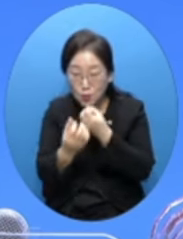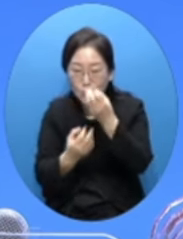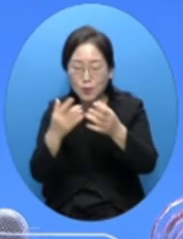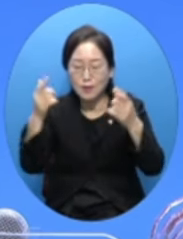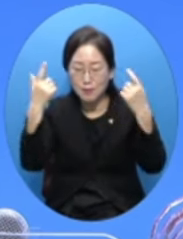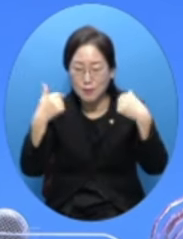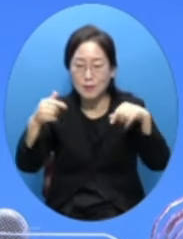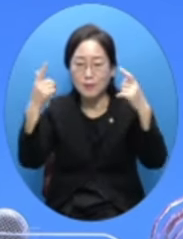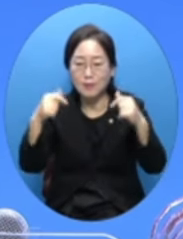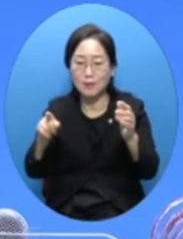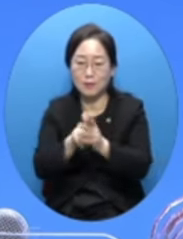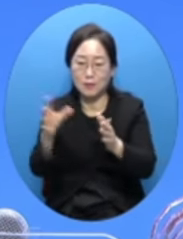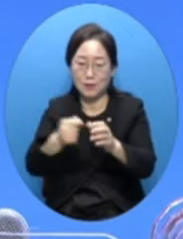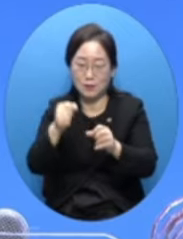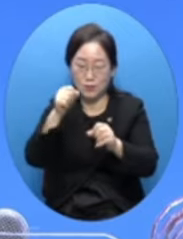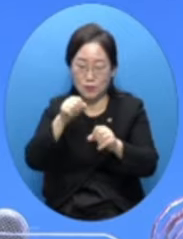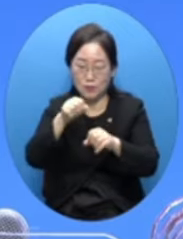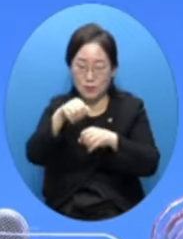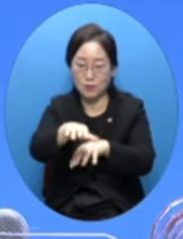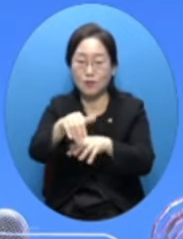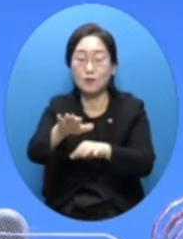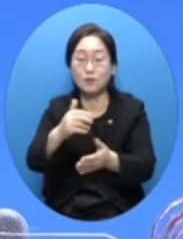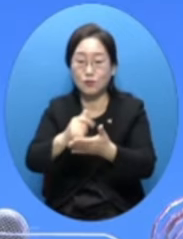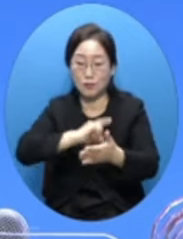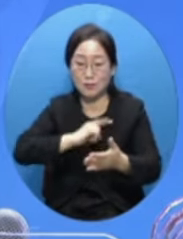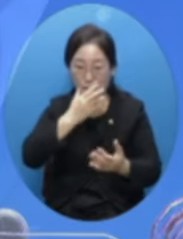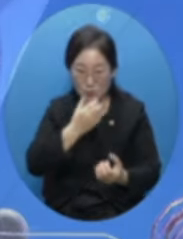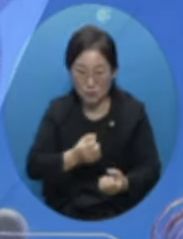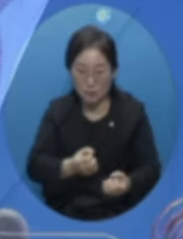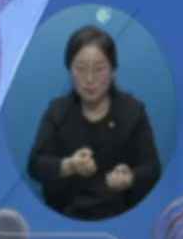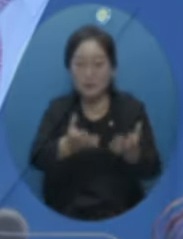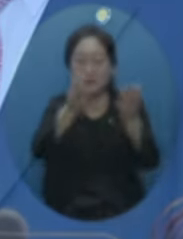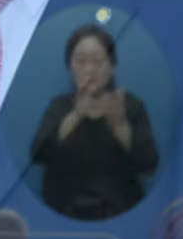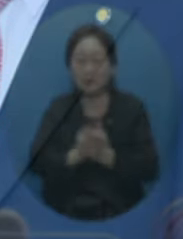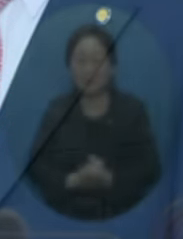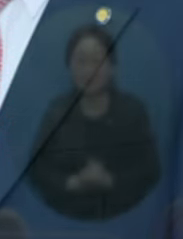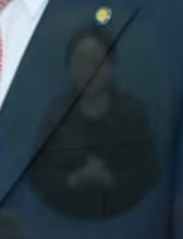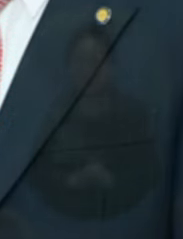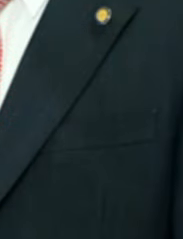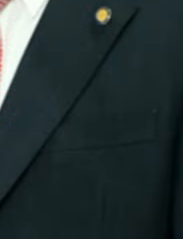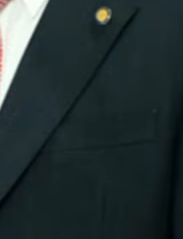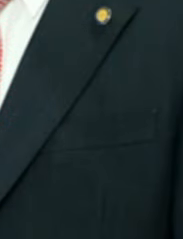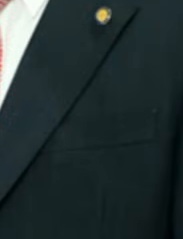날마다 믿음으로 전쟁에 나간 여러분 모두 되기를 주님의 이름으로 축원합니다.